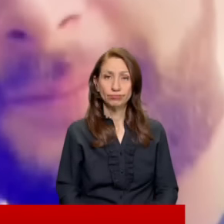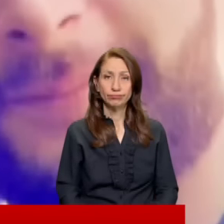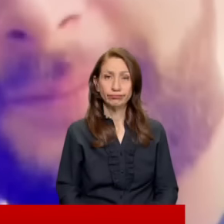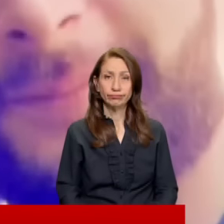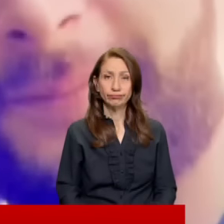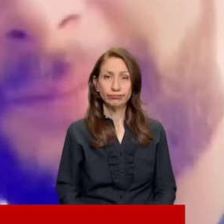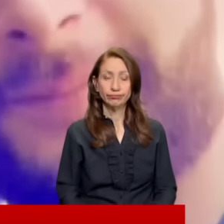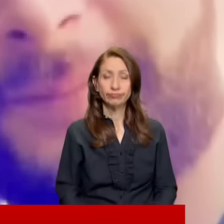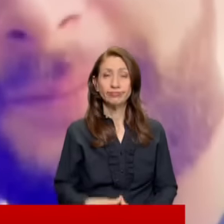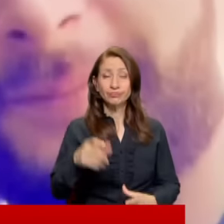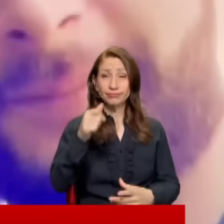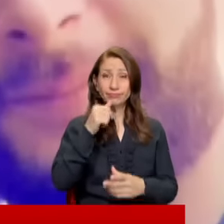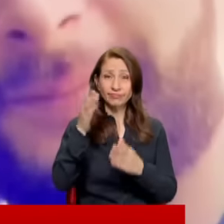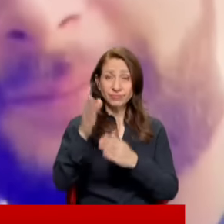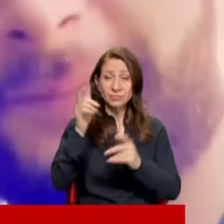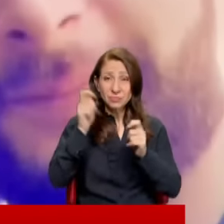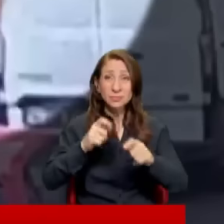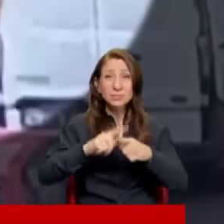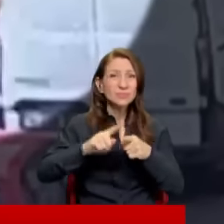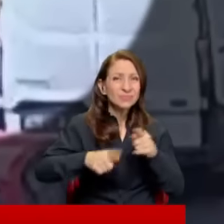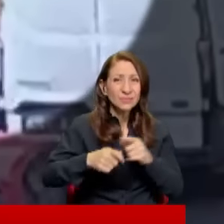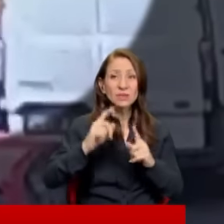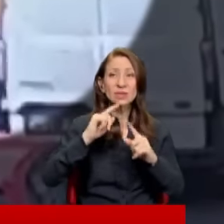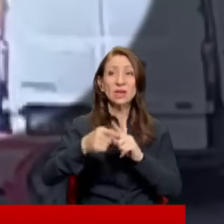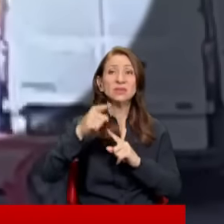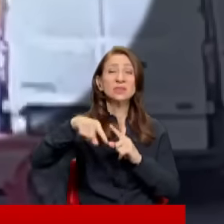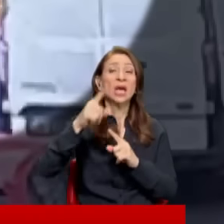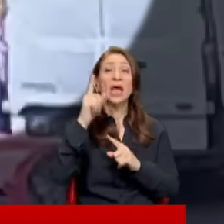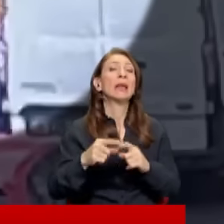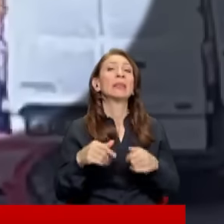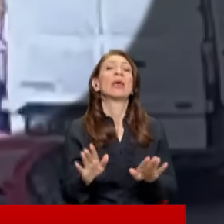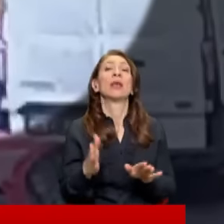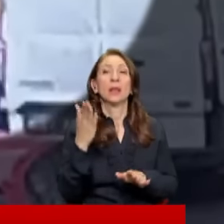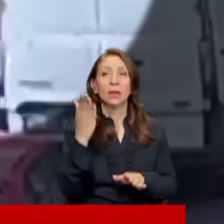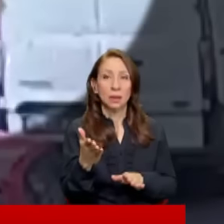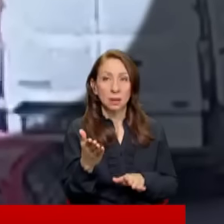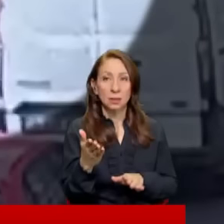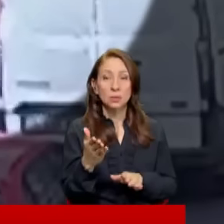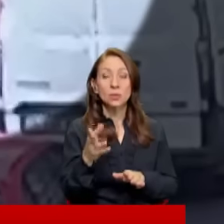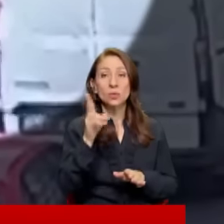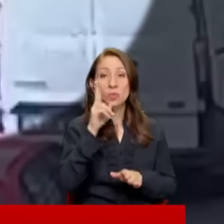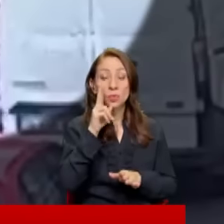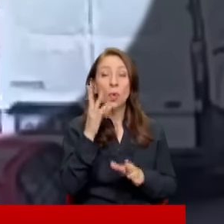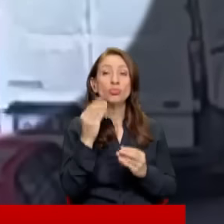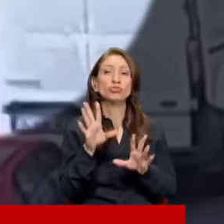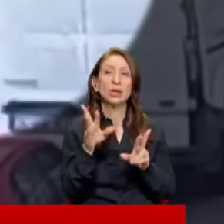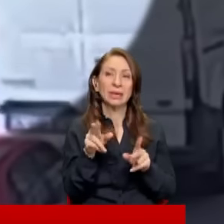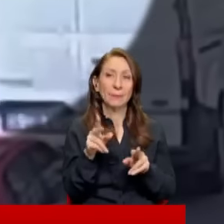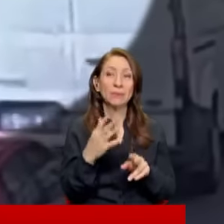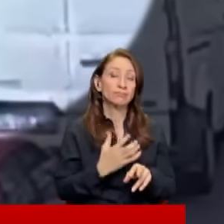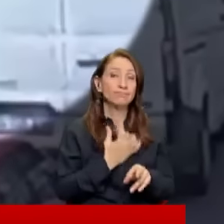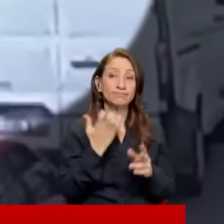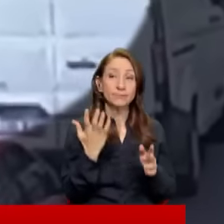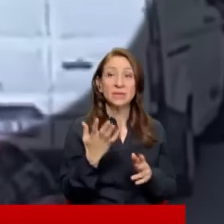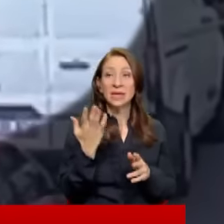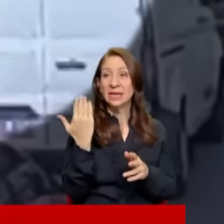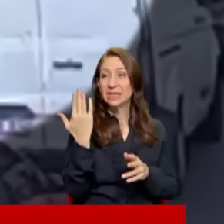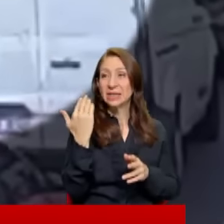arıyor Yunus Yüksel'e yapılan saldırı taksicilere yönelik ilk saldırı da değildi Üstelik sonda olmayacak gibi duruyor maalesef